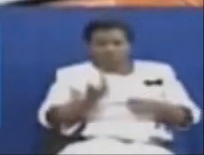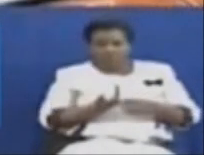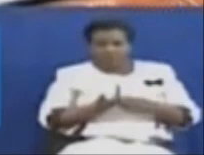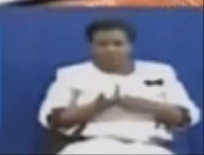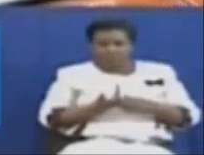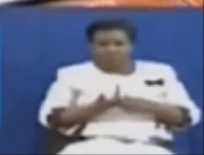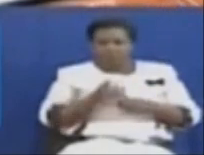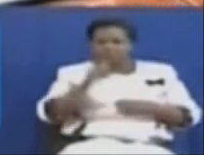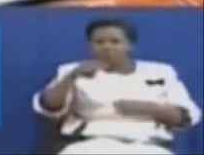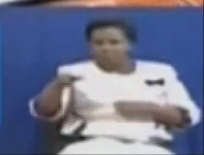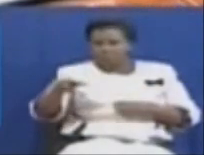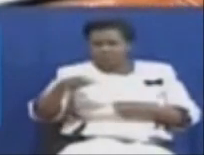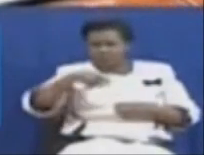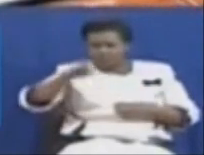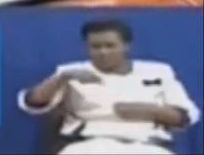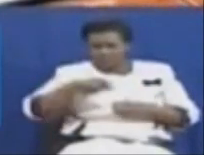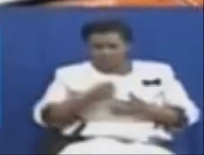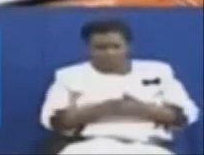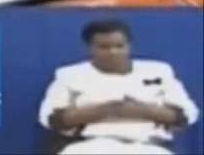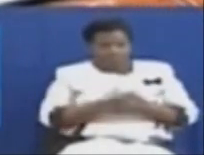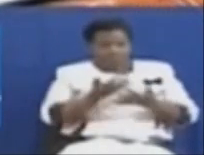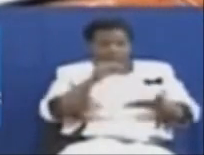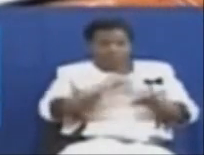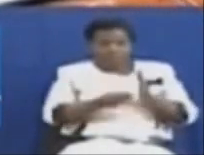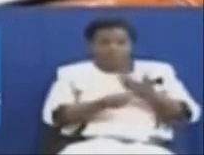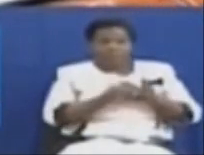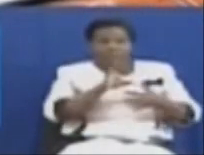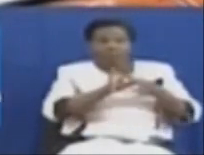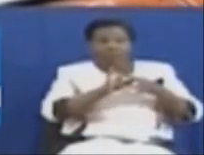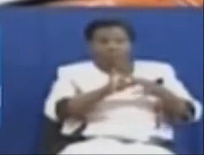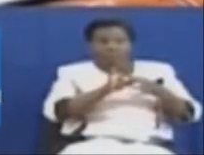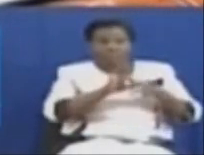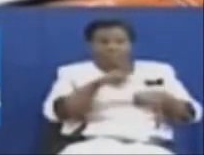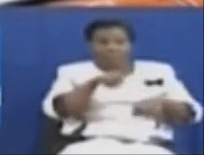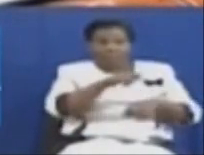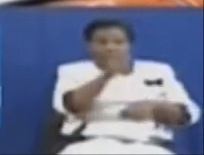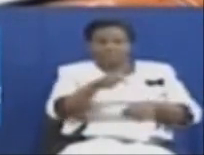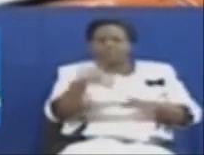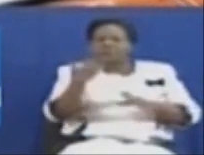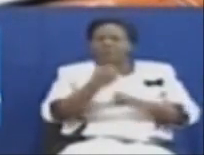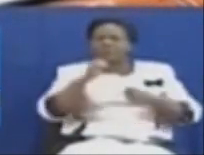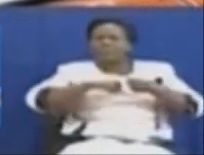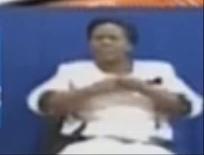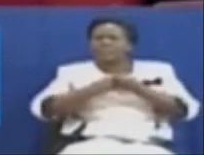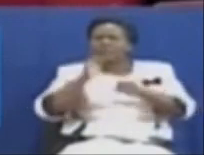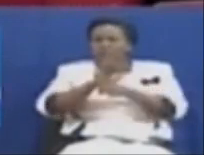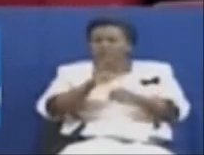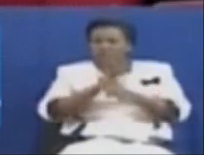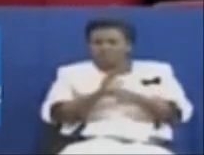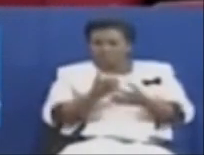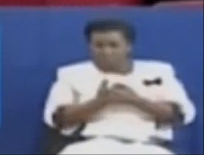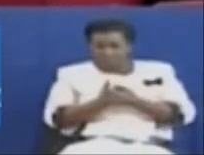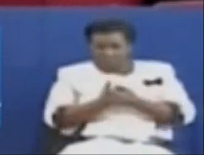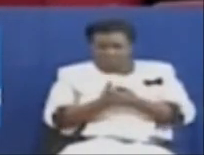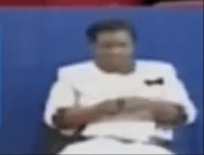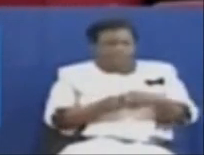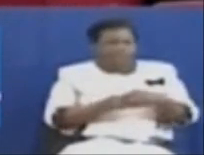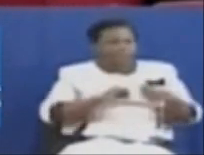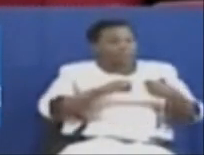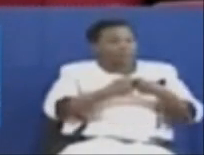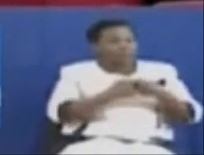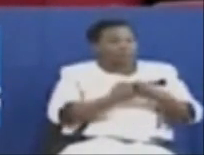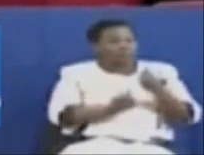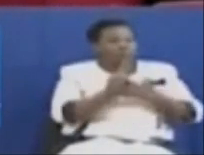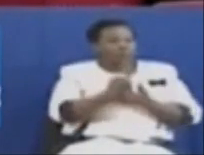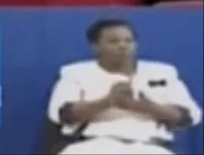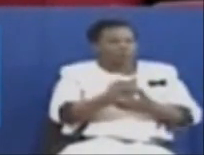katika benki ya NMB ama CRDB zilizoko katika wilaya zetu, zitayari zina madawati ya mahusiano ya